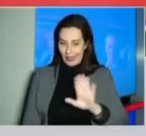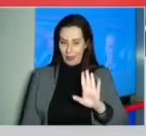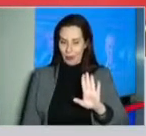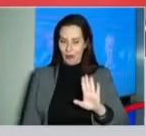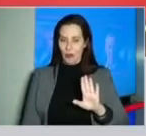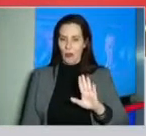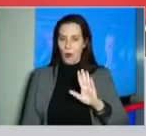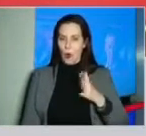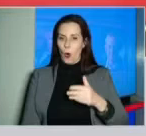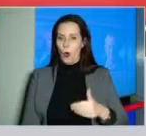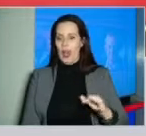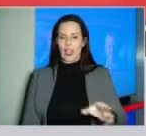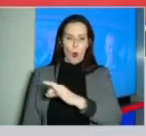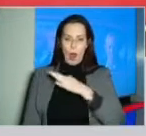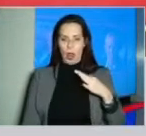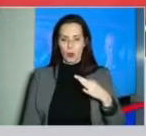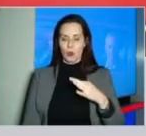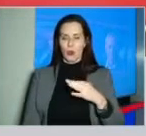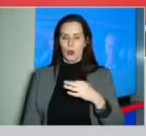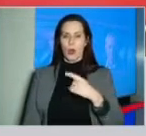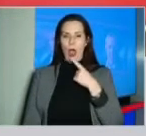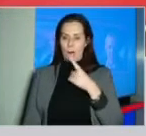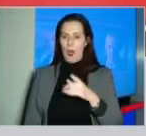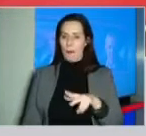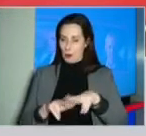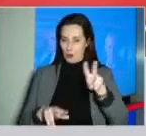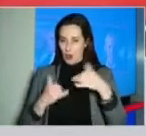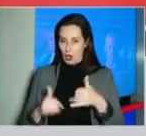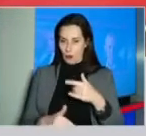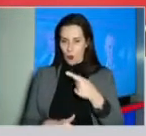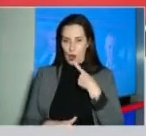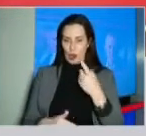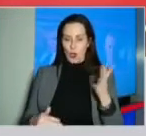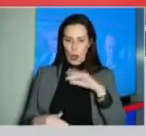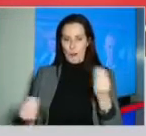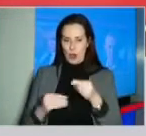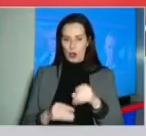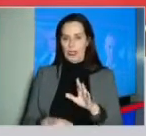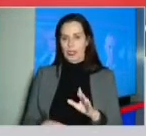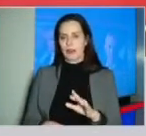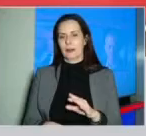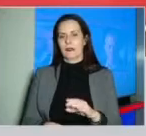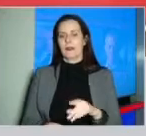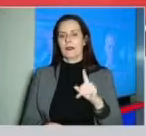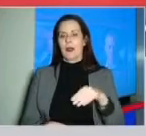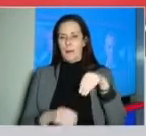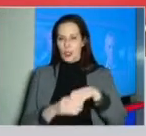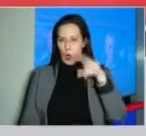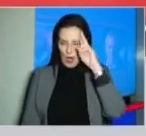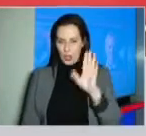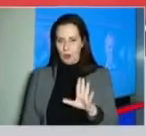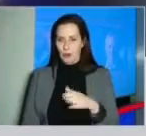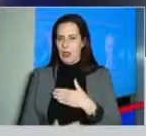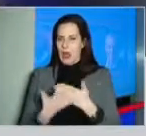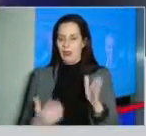להיות שכחלון כזה, כמו שהוא אמר, אם כי במצבו הנוכחי לא נראה לי שהוא יגיד עוד איזה משהו בכיוון, אבל בתוך הליכוד